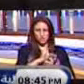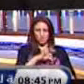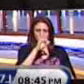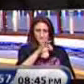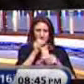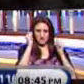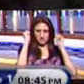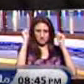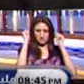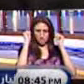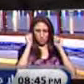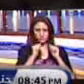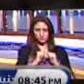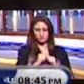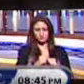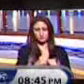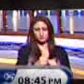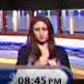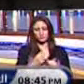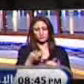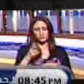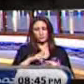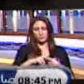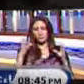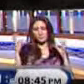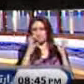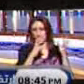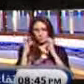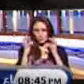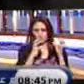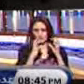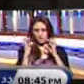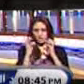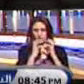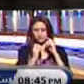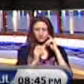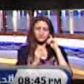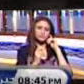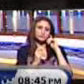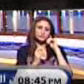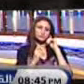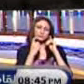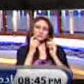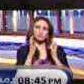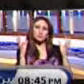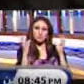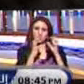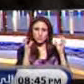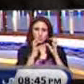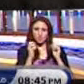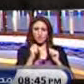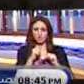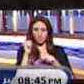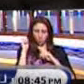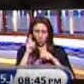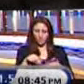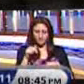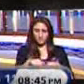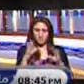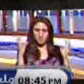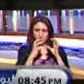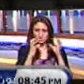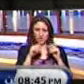بيني وبين الحاج حافظ السلام ربنا يديه الصحة، والمشكلة تزال قائمة لكن مسكوت عنها في هذا